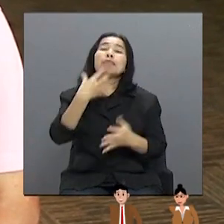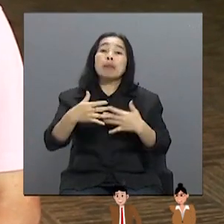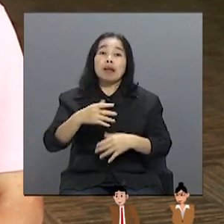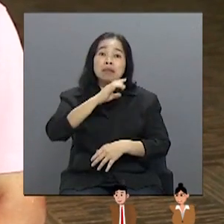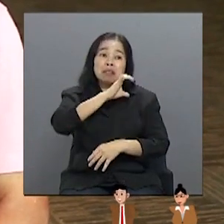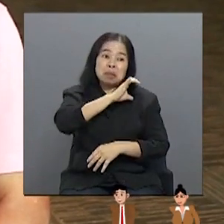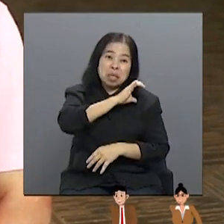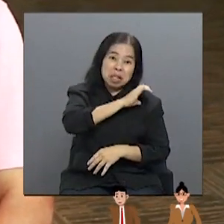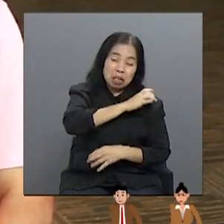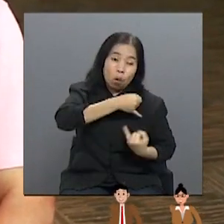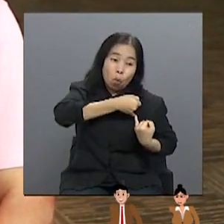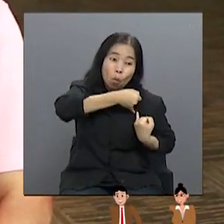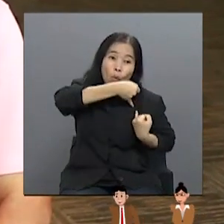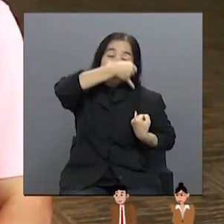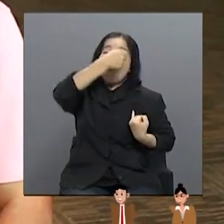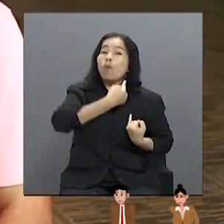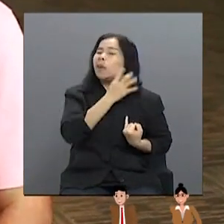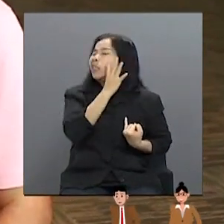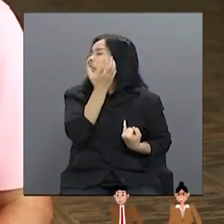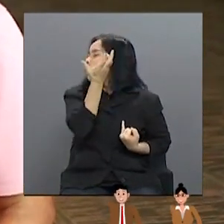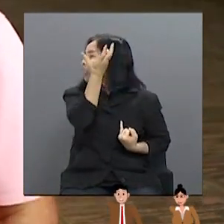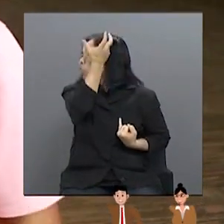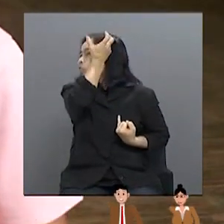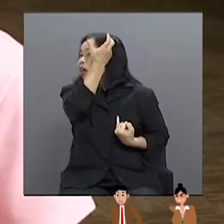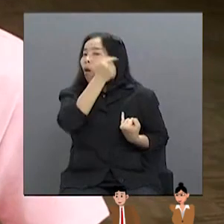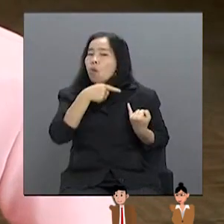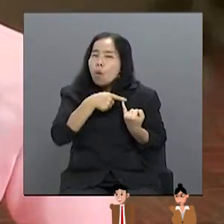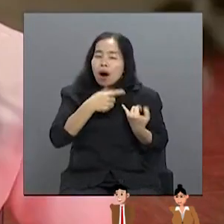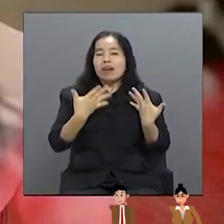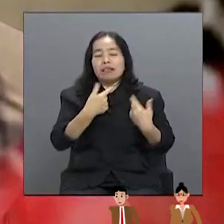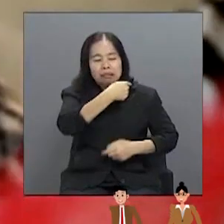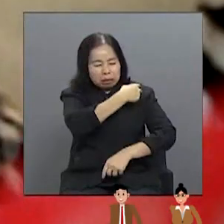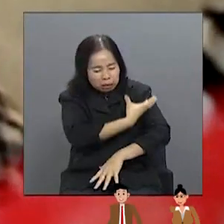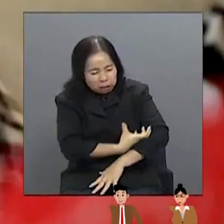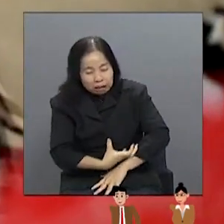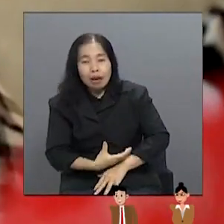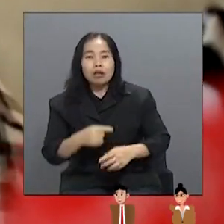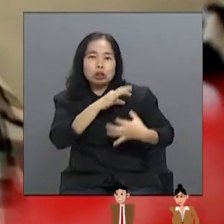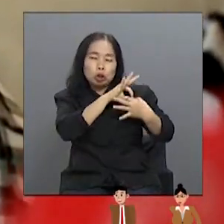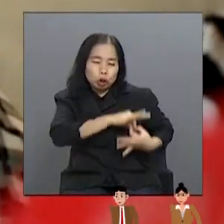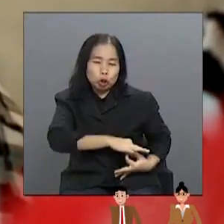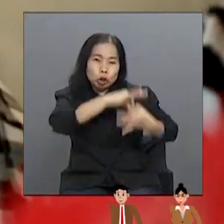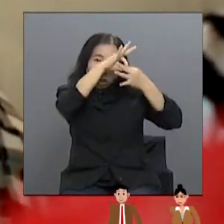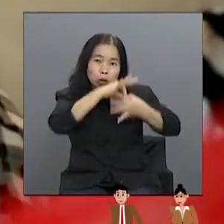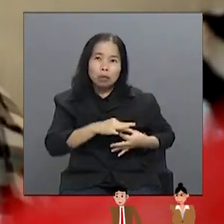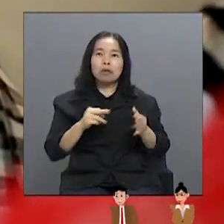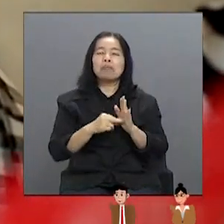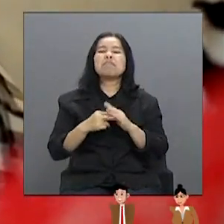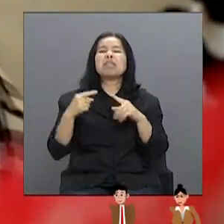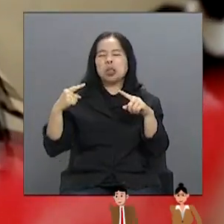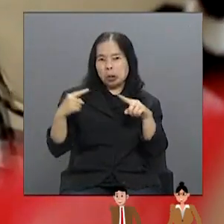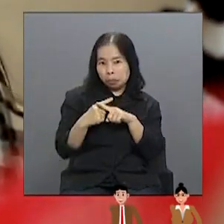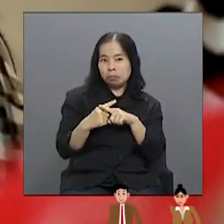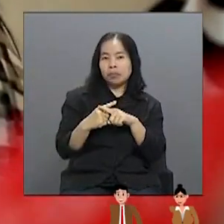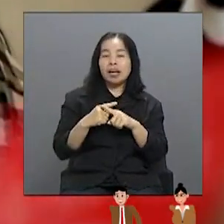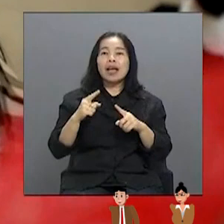คะอาจจะมีการคลายยืดกล้ามเนื้อหรือว่าเคลื่อนไหวกล้ามเนื้อบ่อยๆก็ทำให้มันคลายตัวได้ใช่ค่ะแต่ trigger point เนี่ยจะ